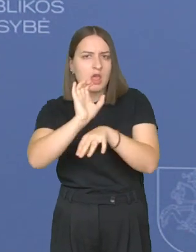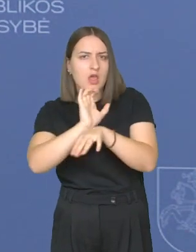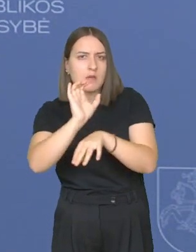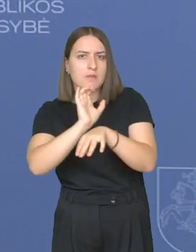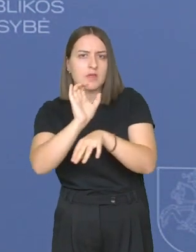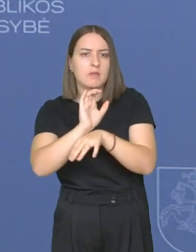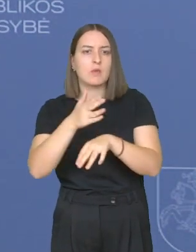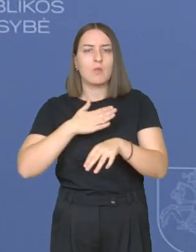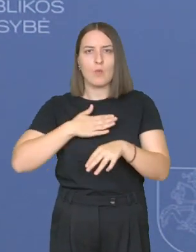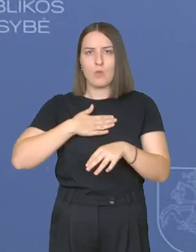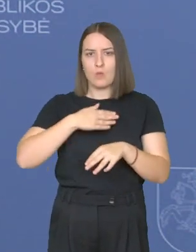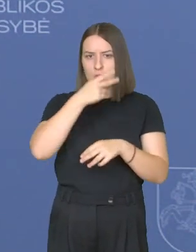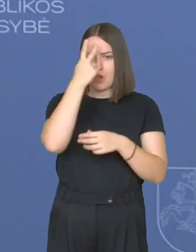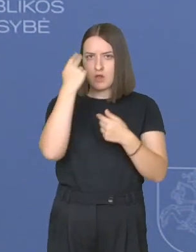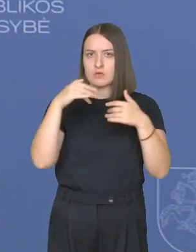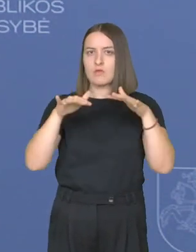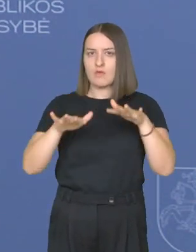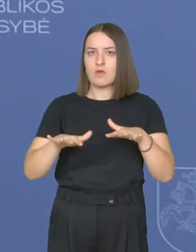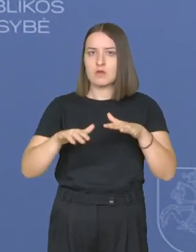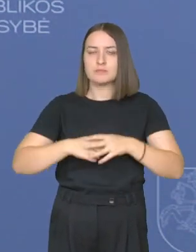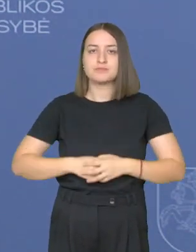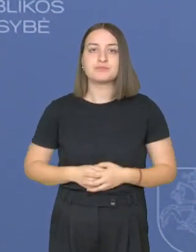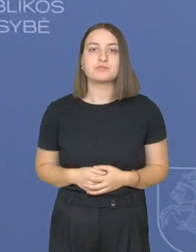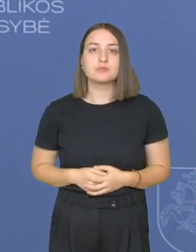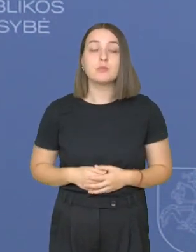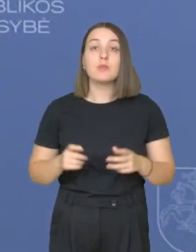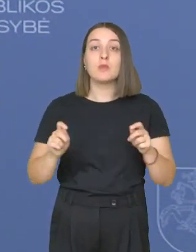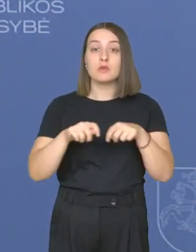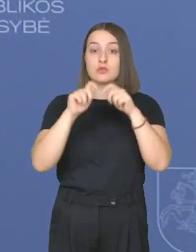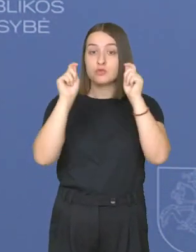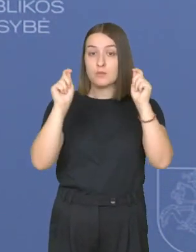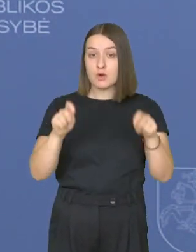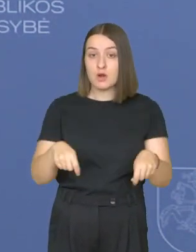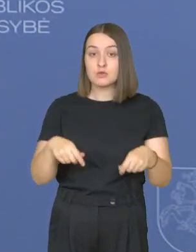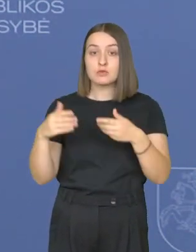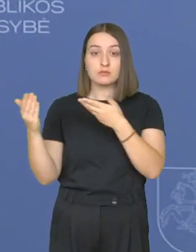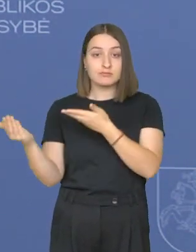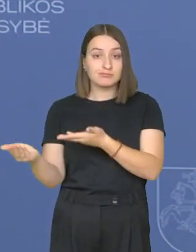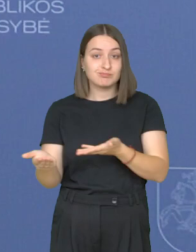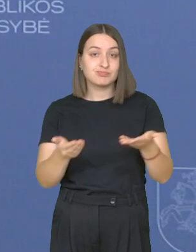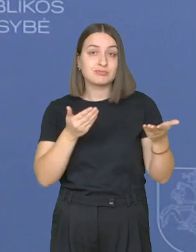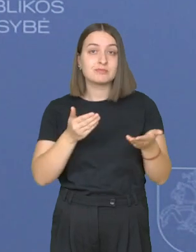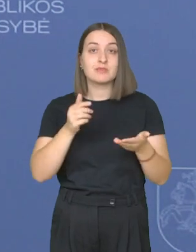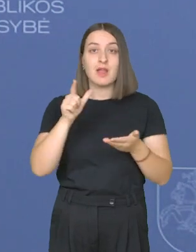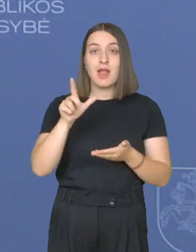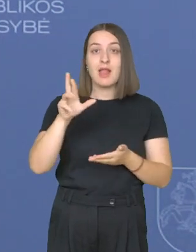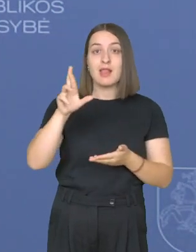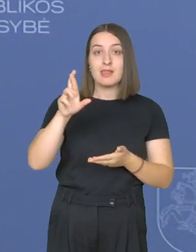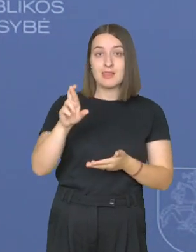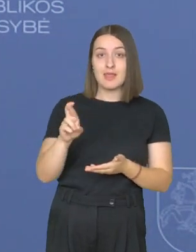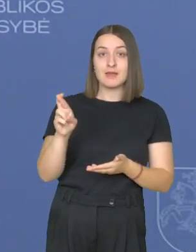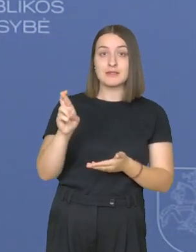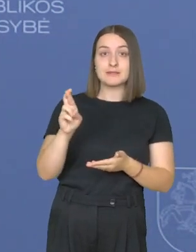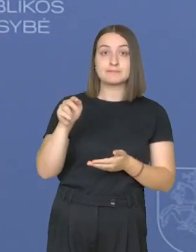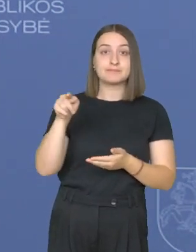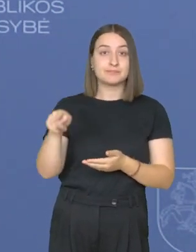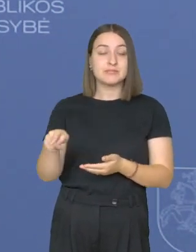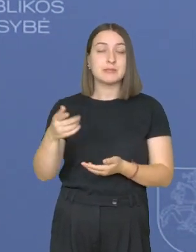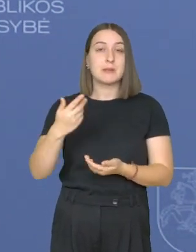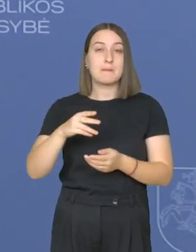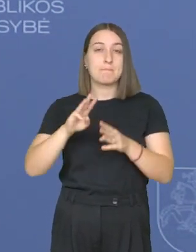mūsų šalyje pradžioje žodį tarti kviečiame lietuvos respublikos ministrę pirmininkę ingrid